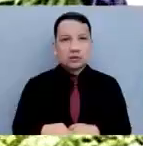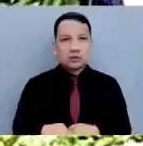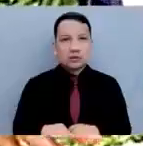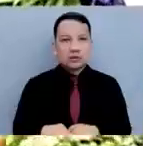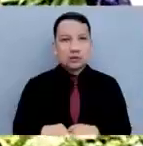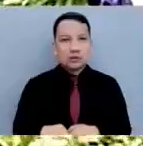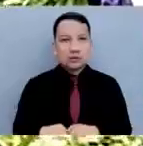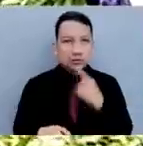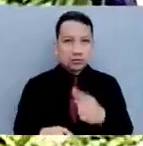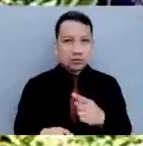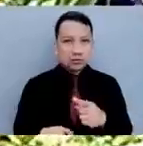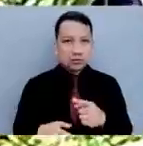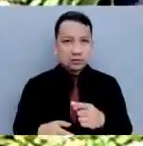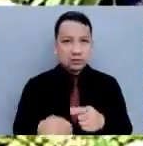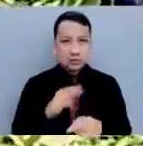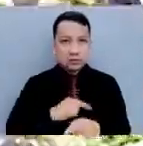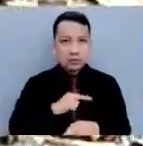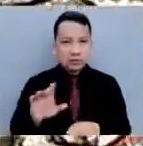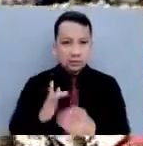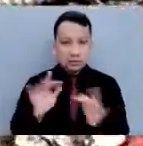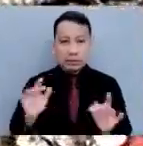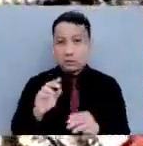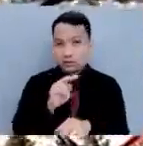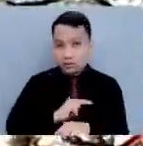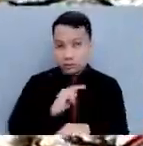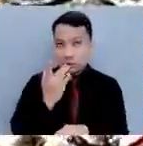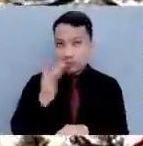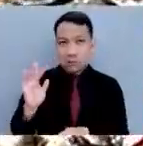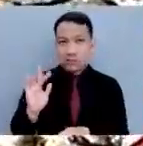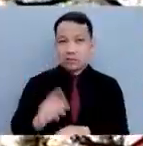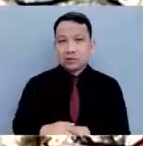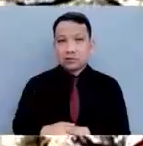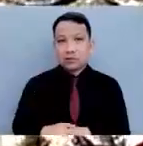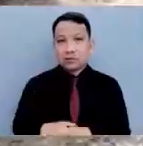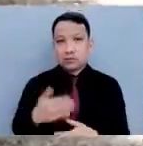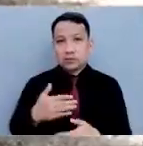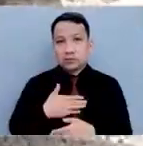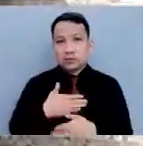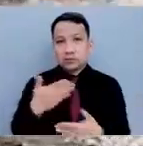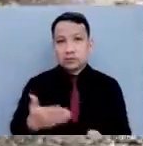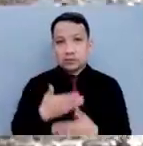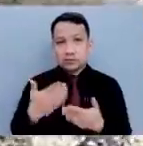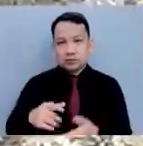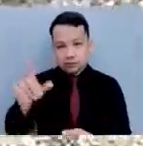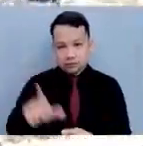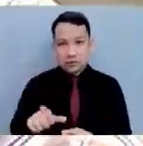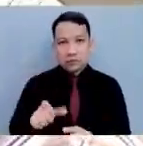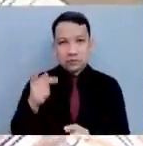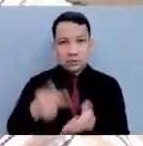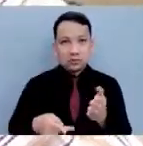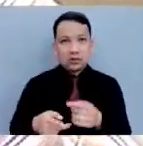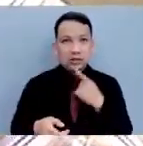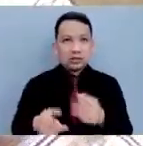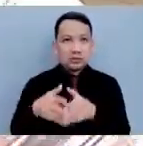yung lasang gilik. Iba yung lasa nun. Pero kung ikinatuwa ng mga mamimili ang pagbagsak ng presyo ng tilapia,